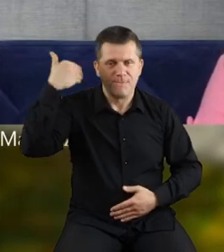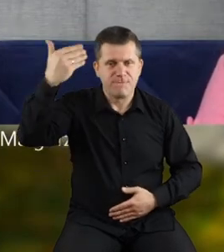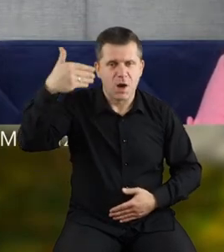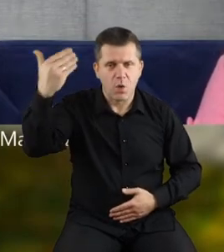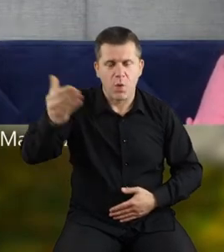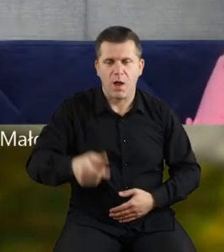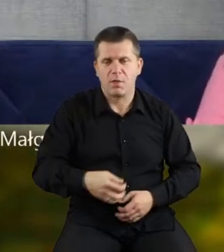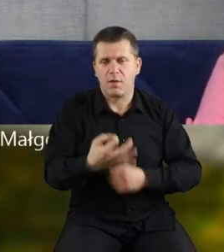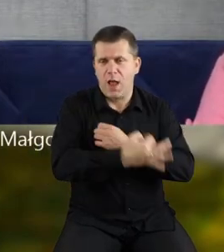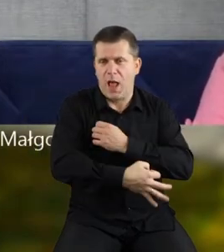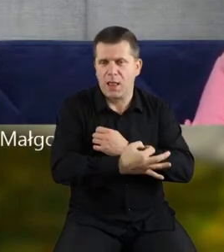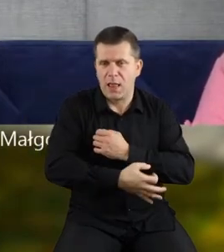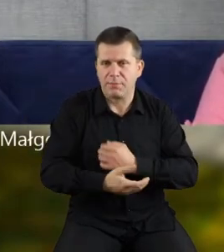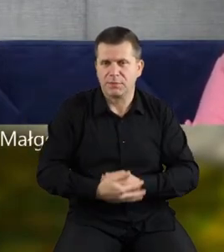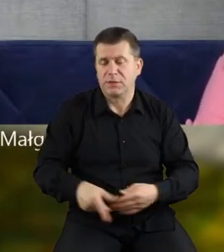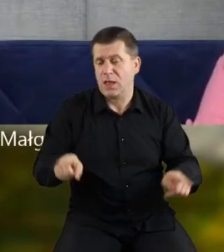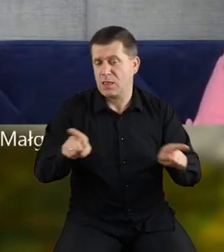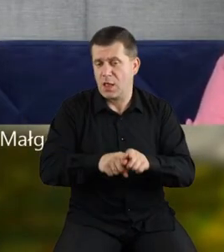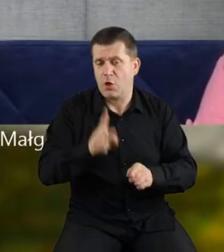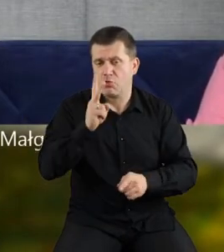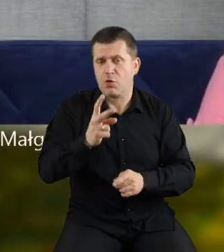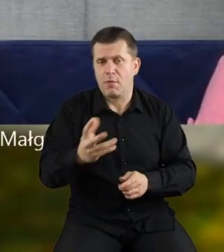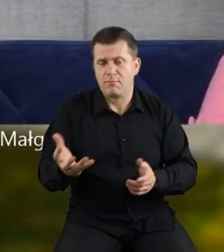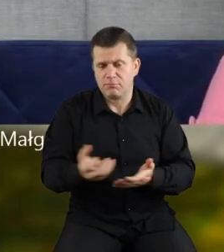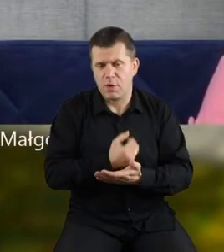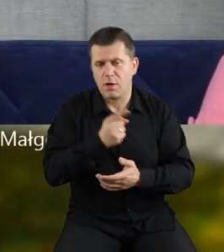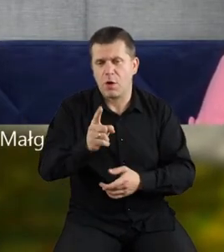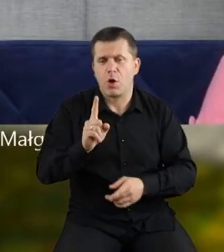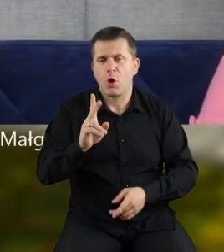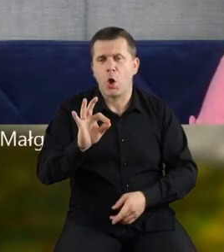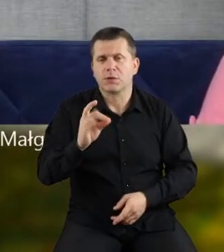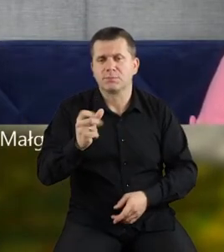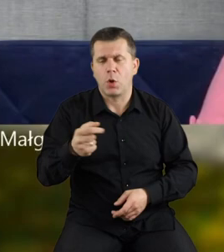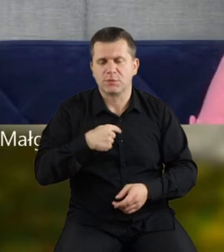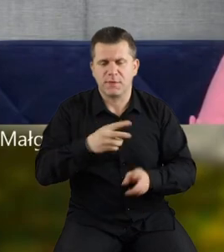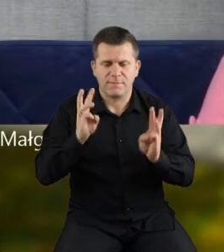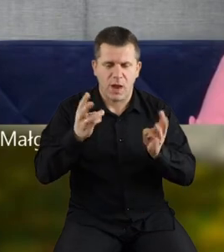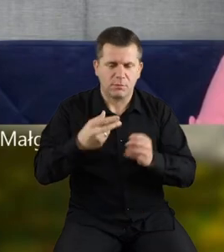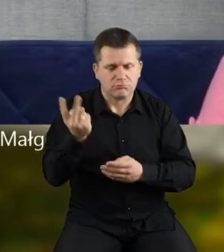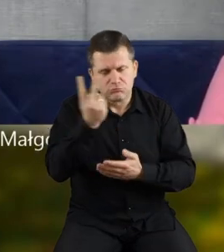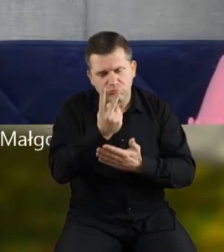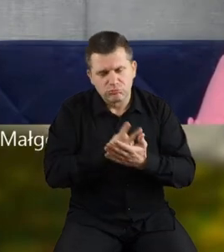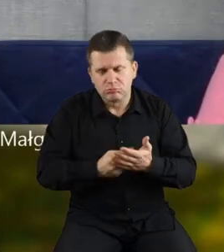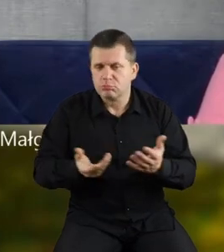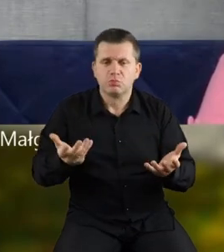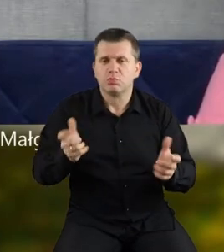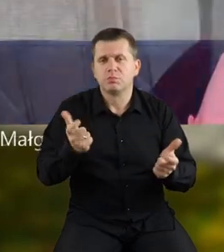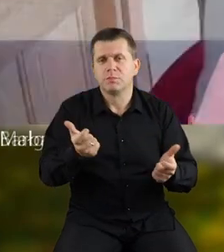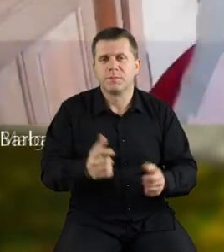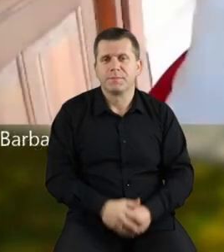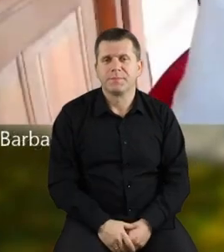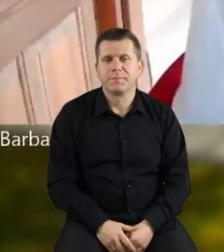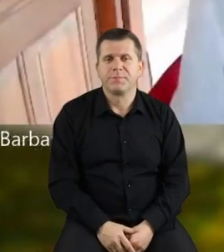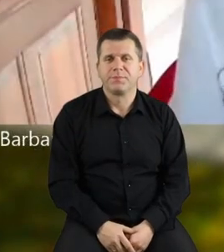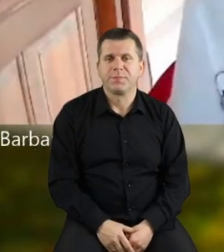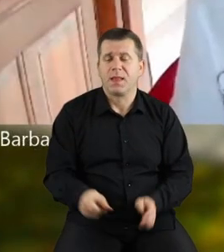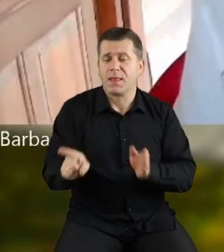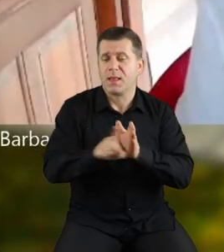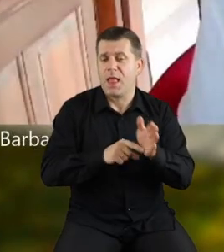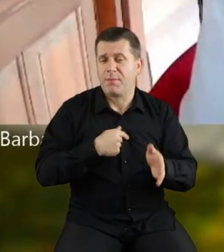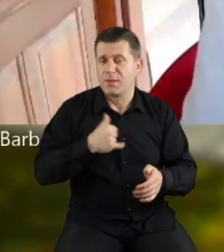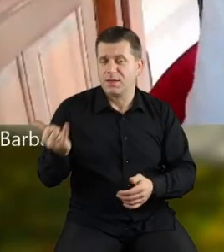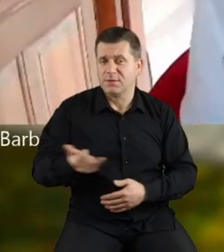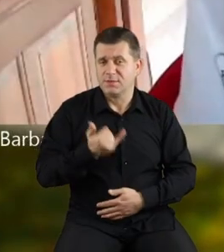jako wykładowca akademicki też w pewnym momencie, że ktoś bierze na warsztat kosmoską i ją przerabia? To